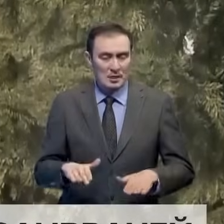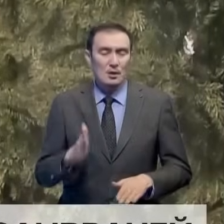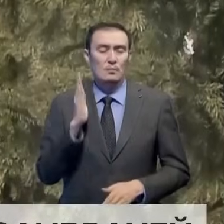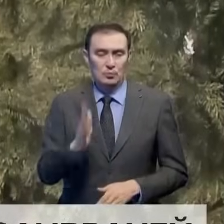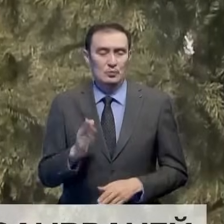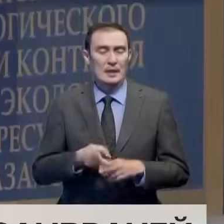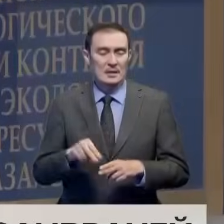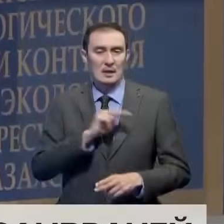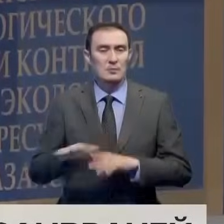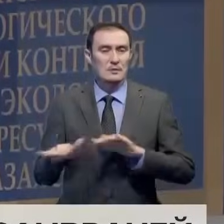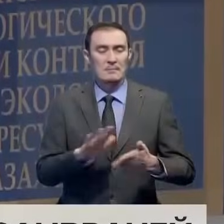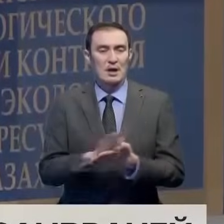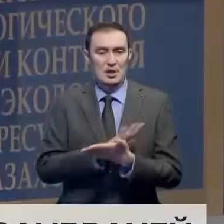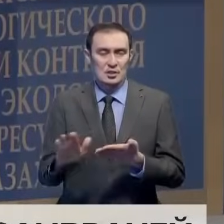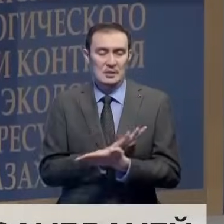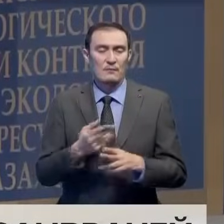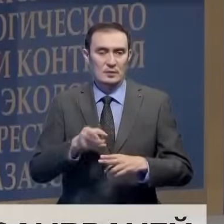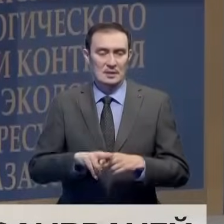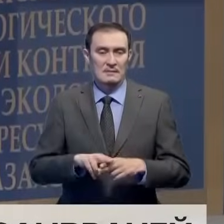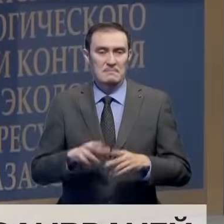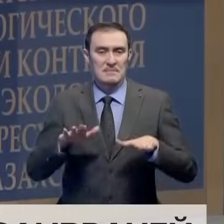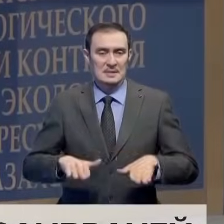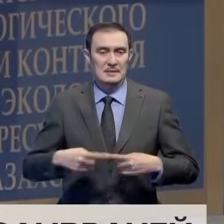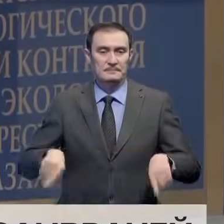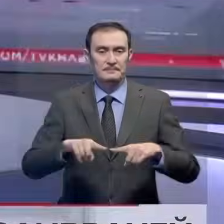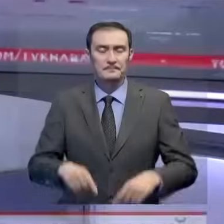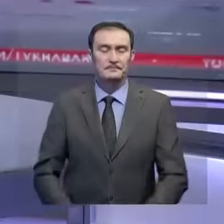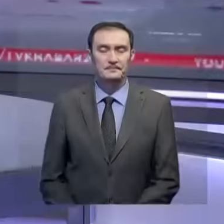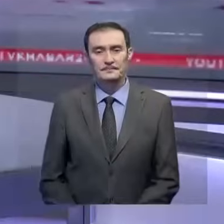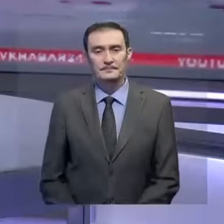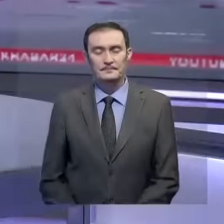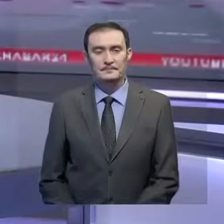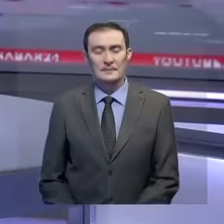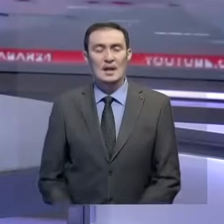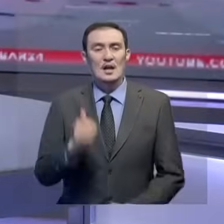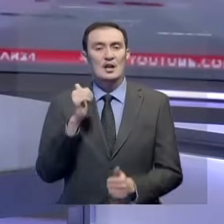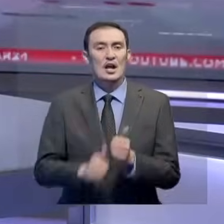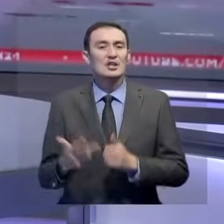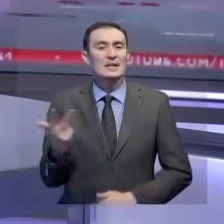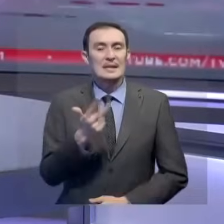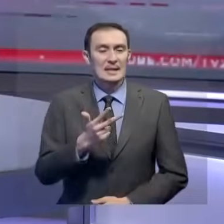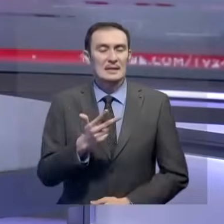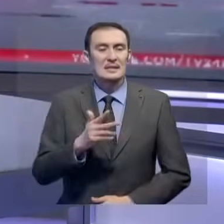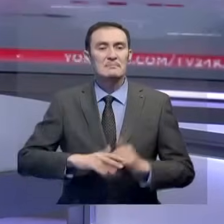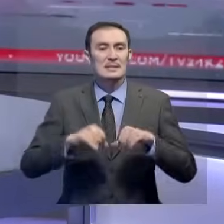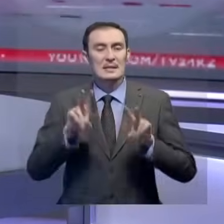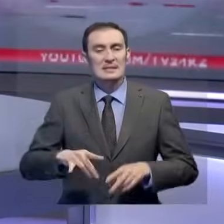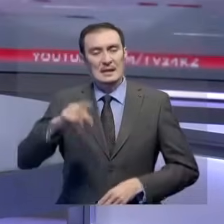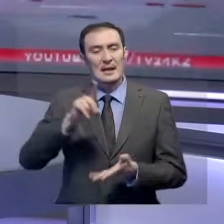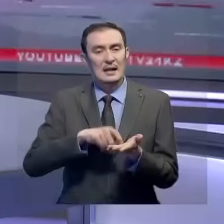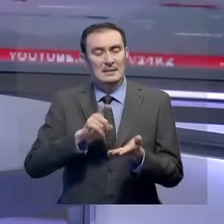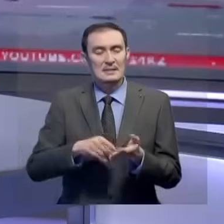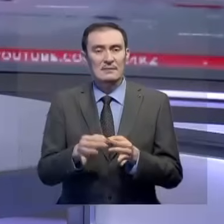проводиться работы по очистке этих участков. Каждый третий сотрудник карагандинского отделения